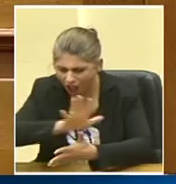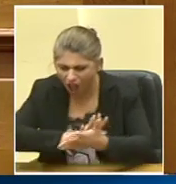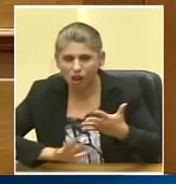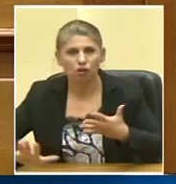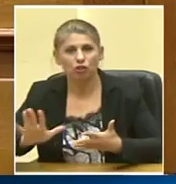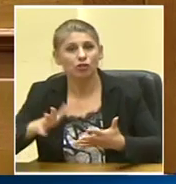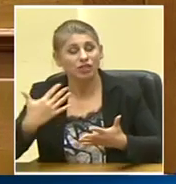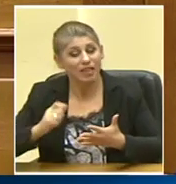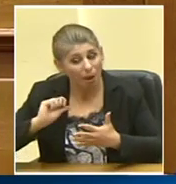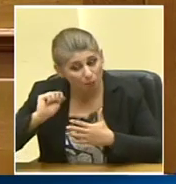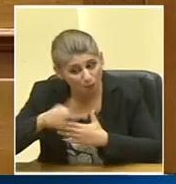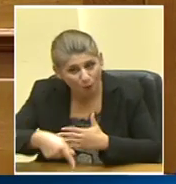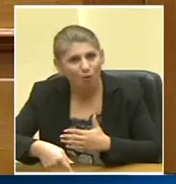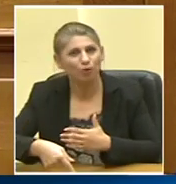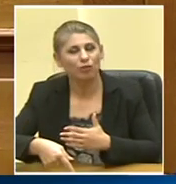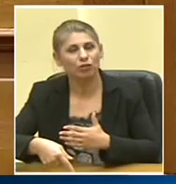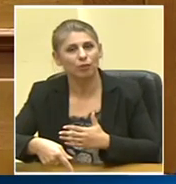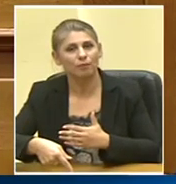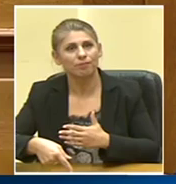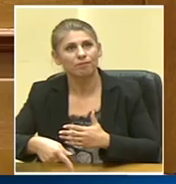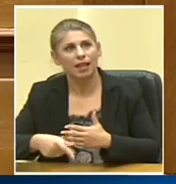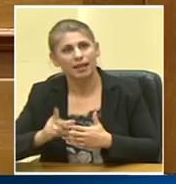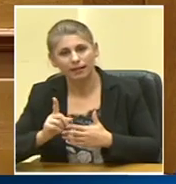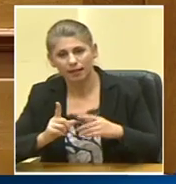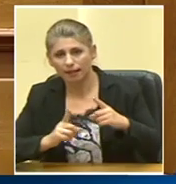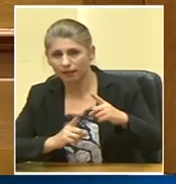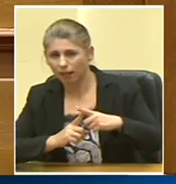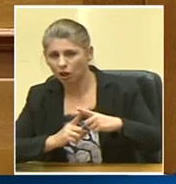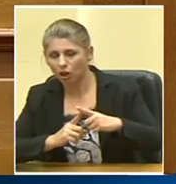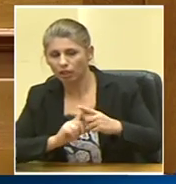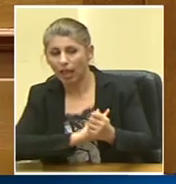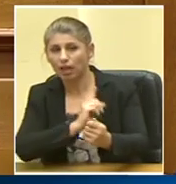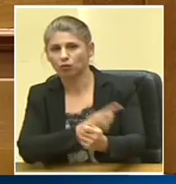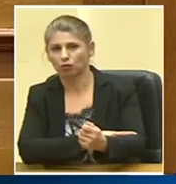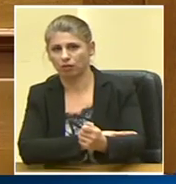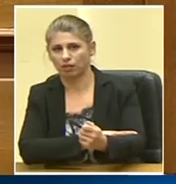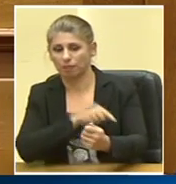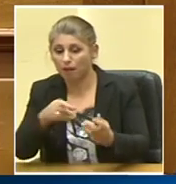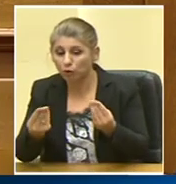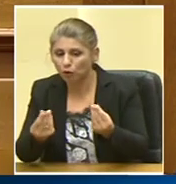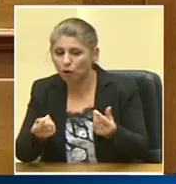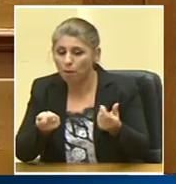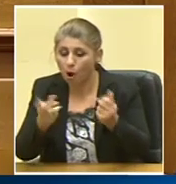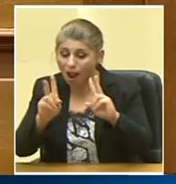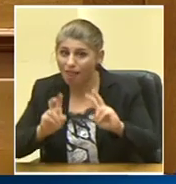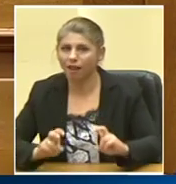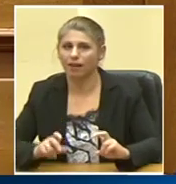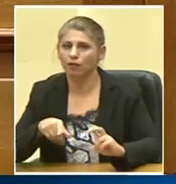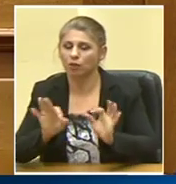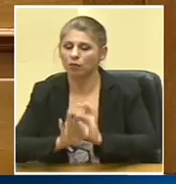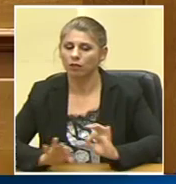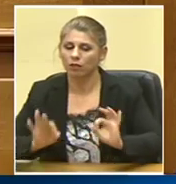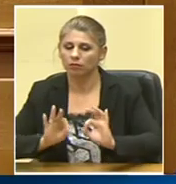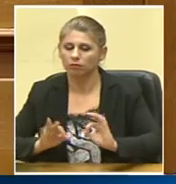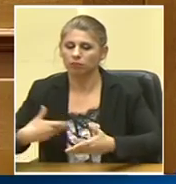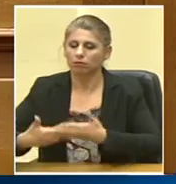αποτέλεσε από μόνο του, θα έλεγα, μια τεχνολογία εξουσίας. Ήταν η προϋπόθεση για την